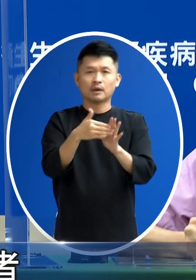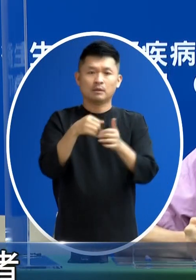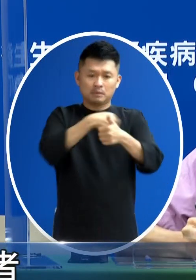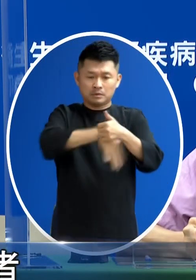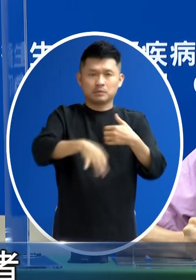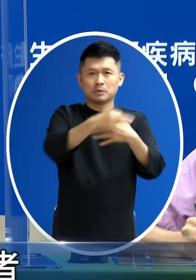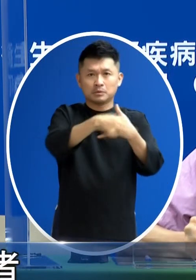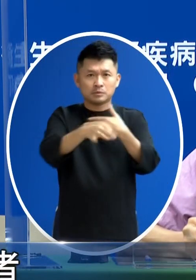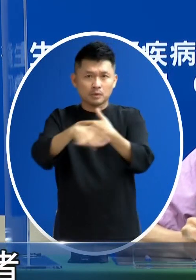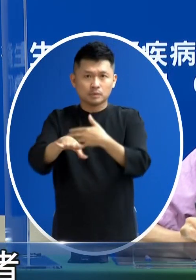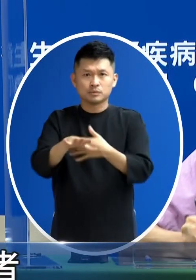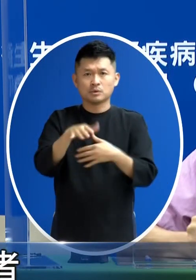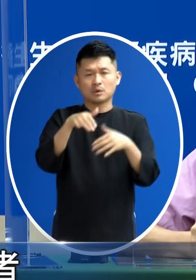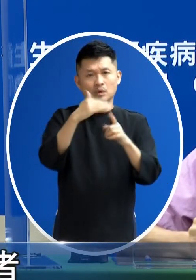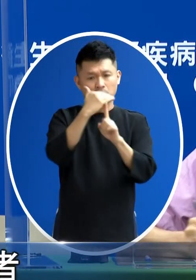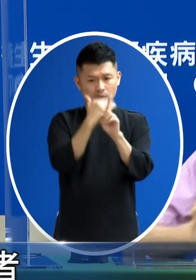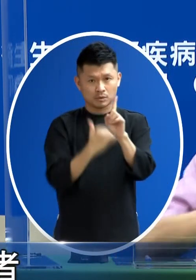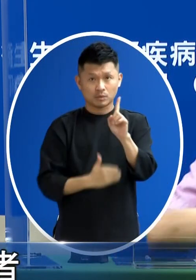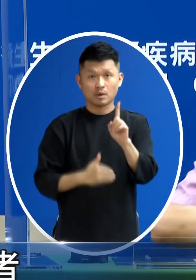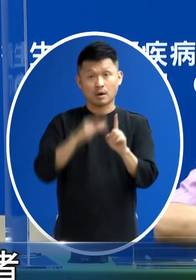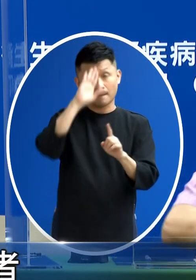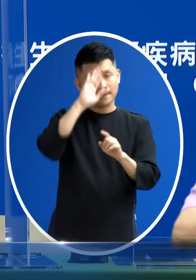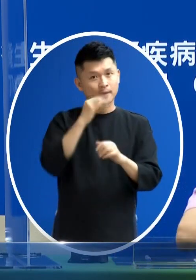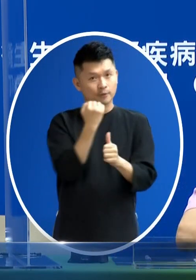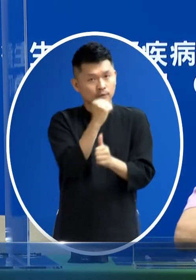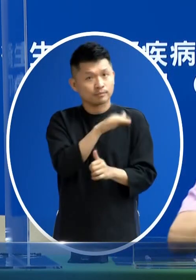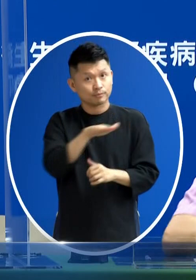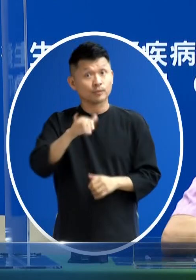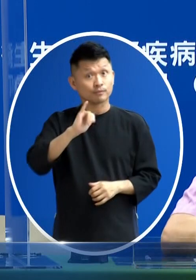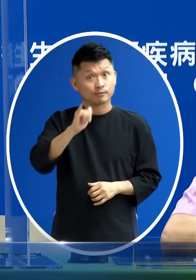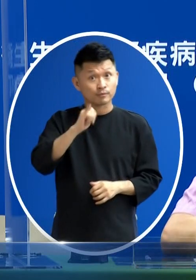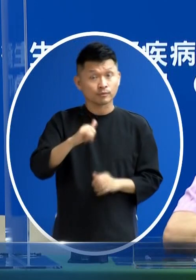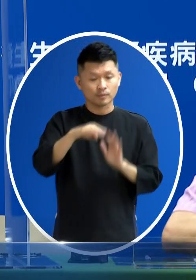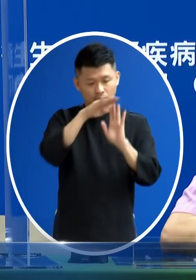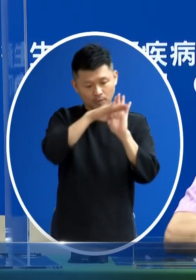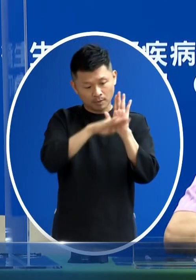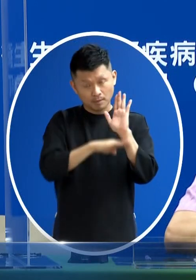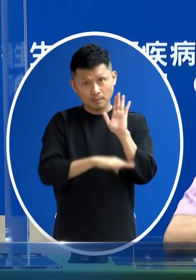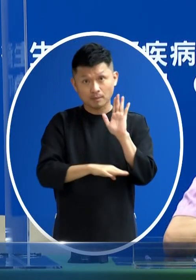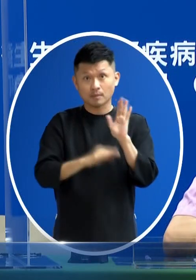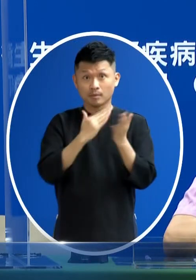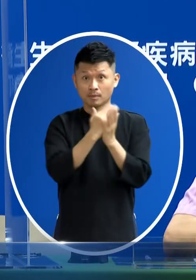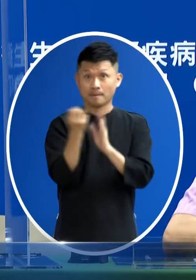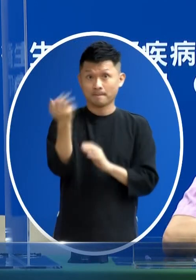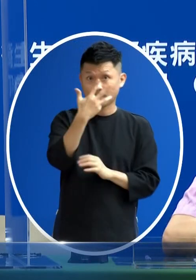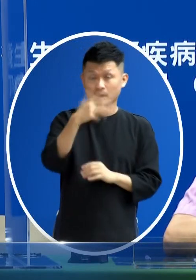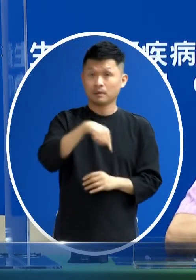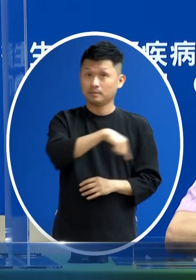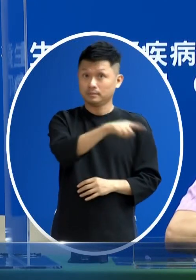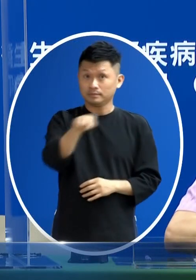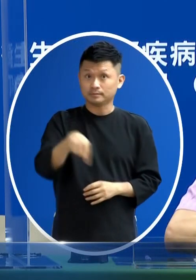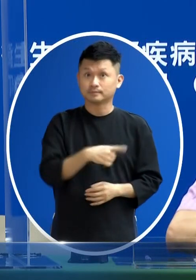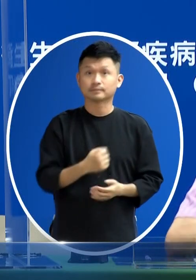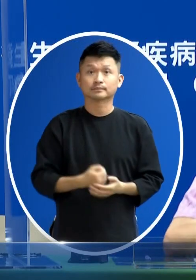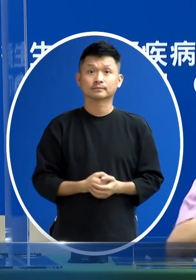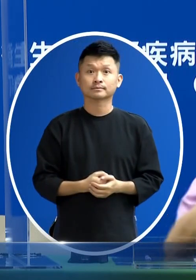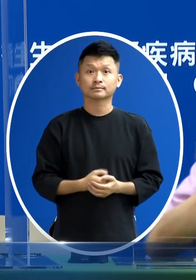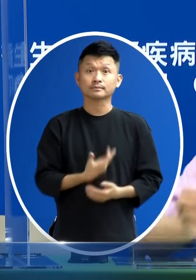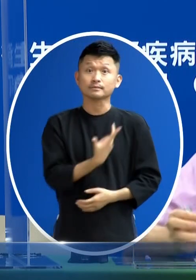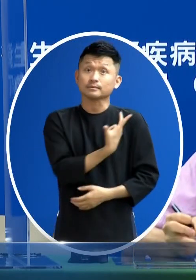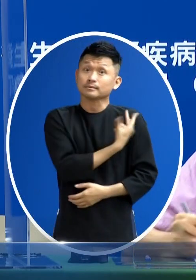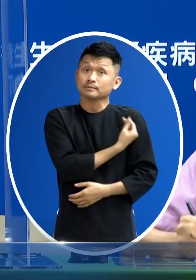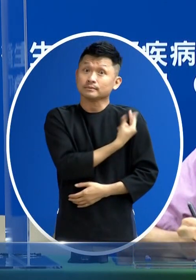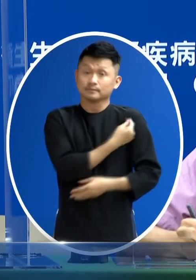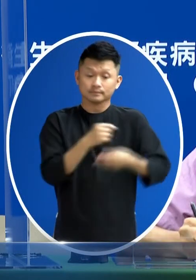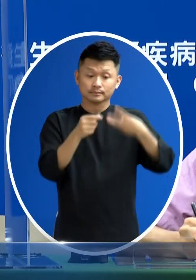下且病情稳定者，这些指的下面有8类的这些情形，那这些在打完第一